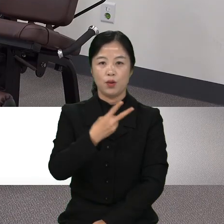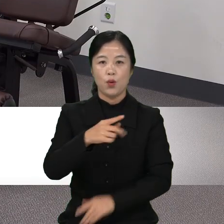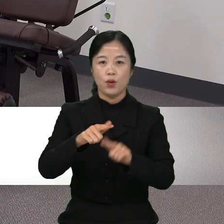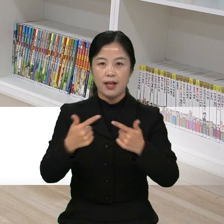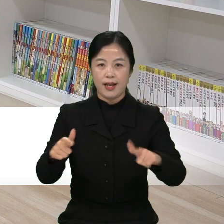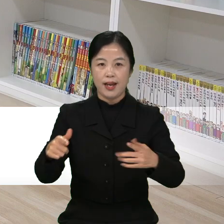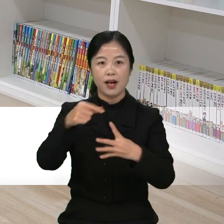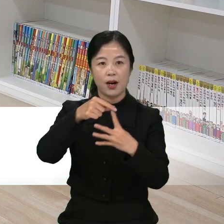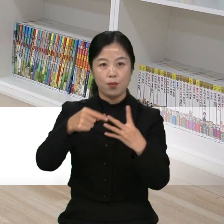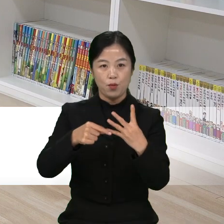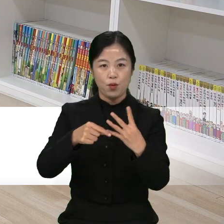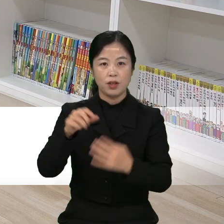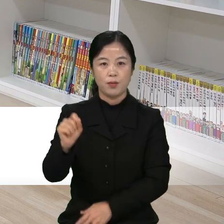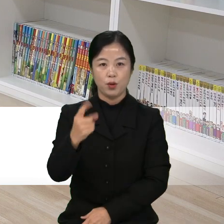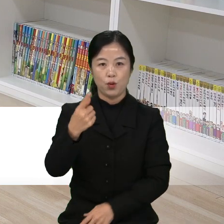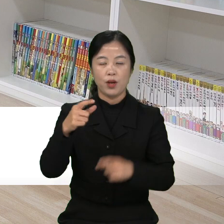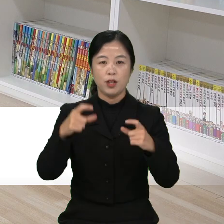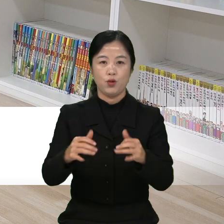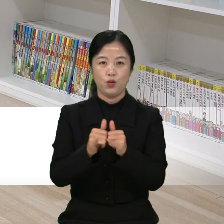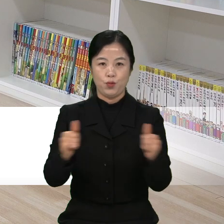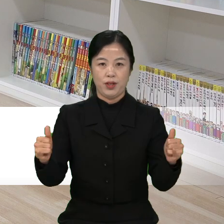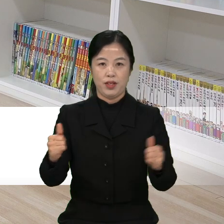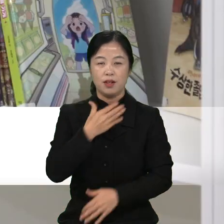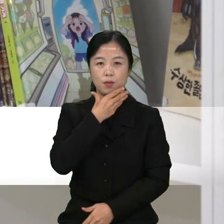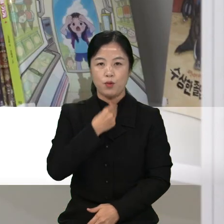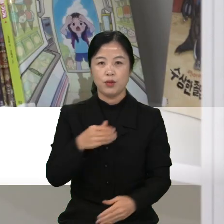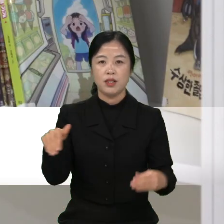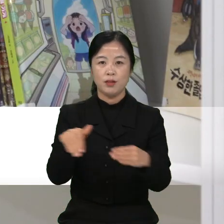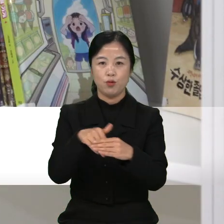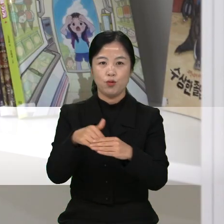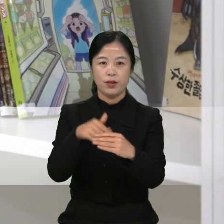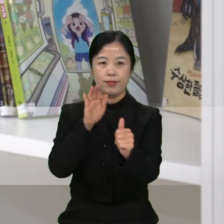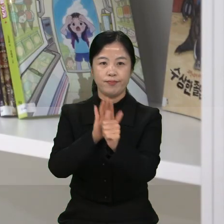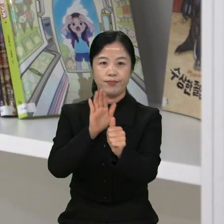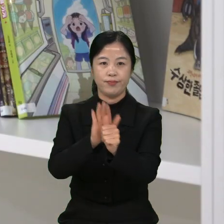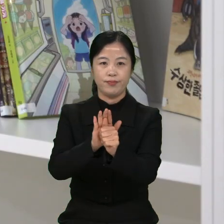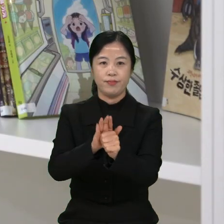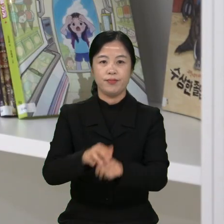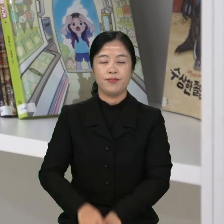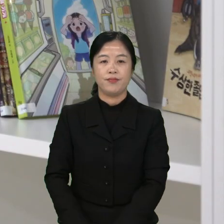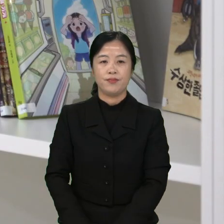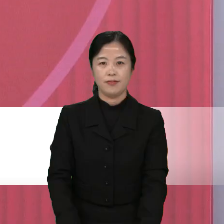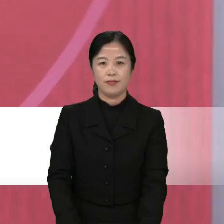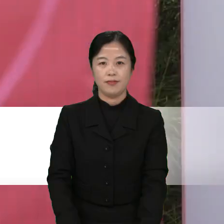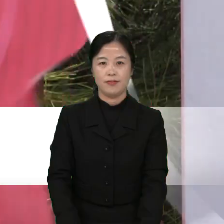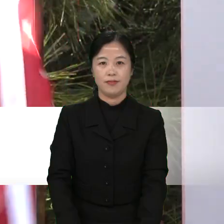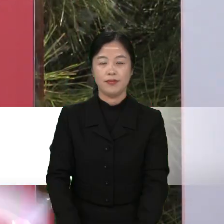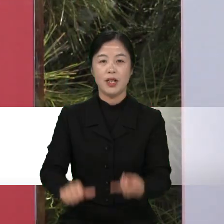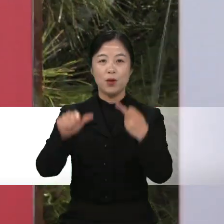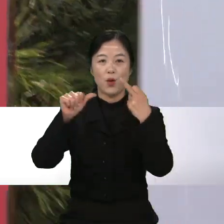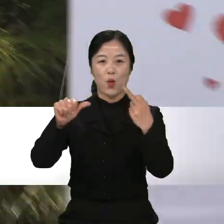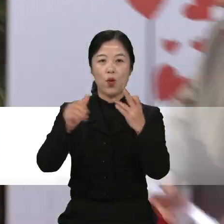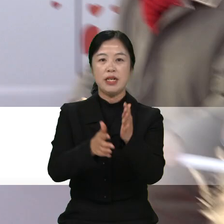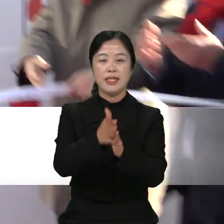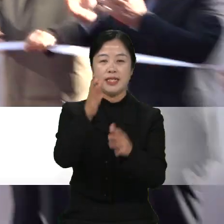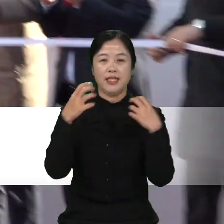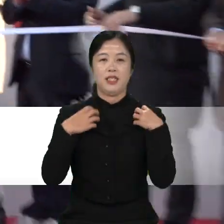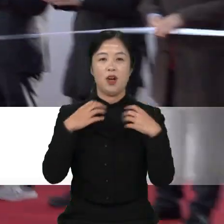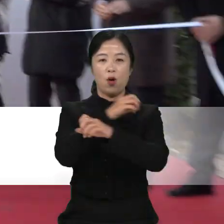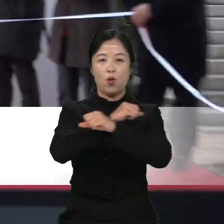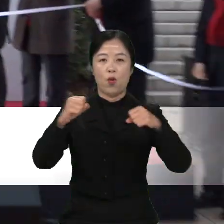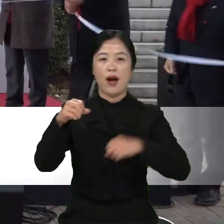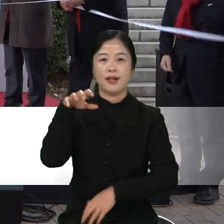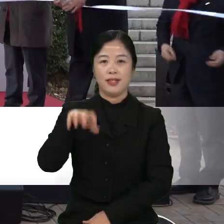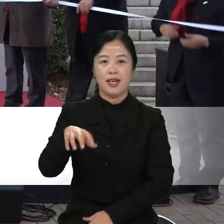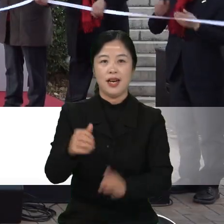씨는 다양한 프로그램 운영을 통해 주민들의 복지 문화 수요 충족에 나섭니다 오일 포항시는